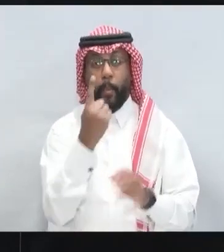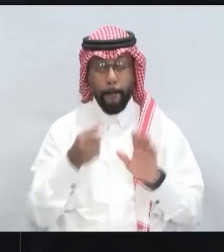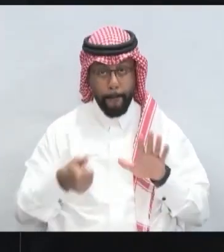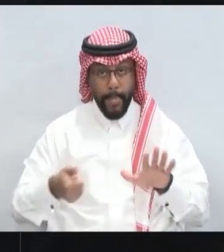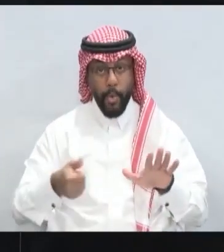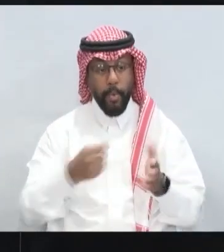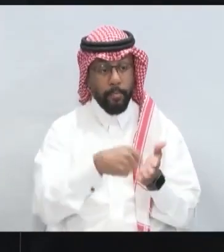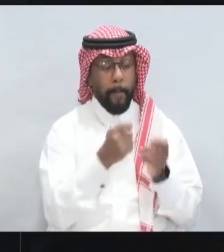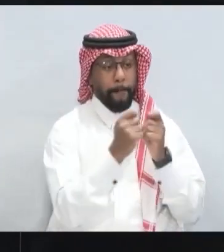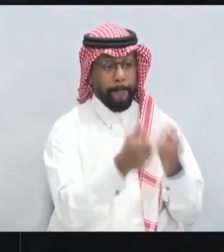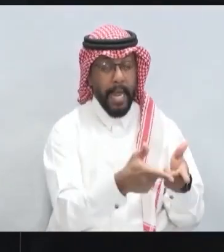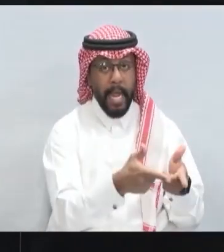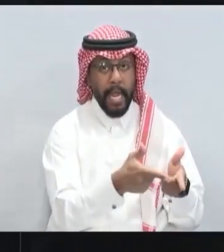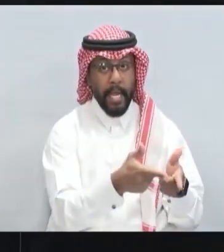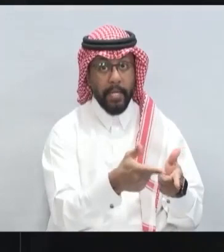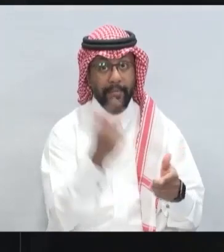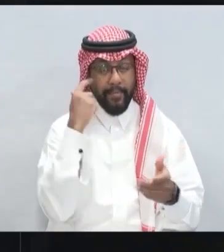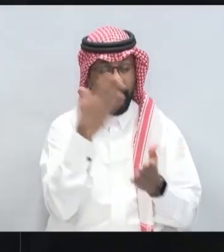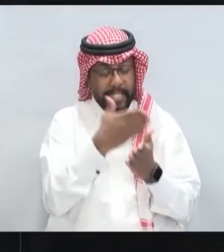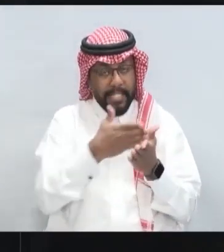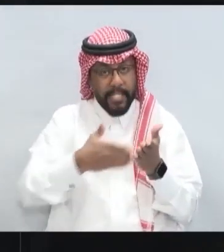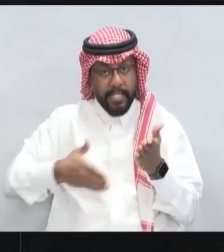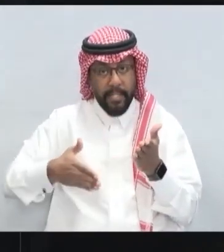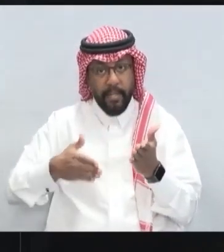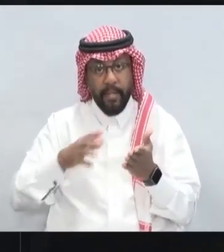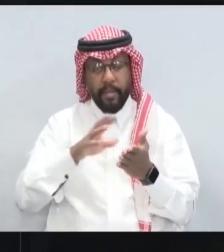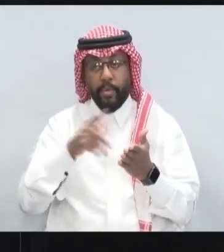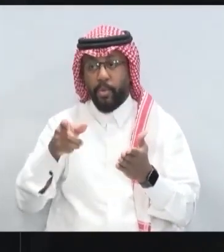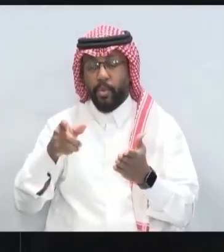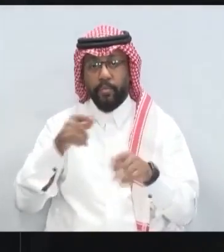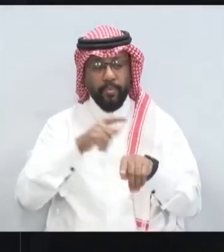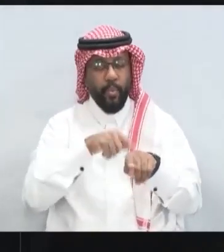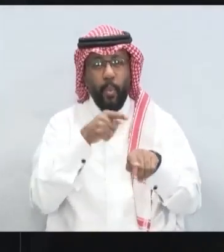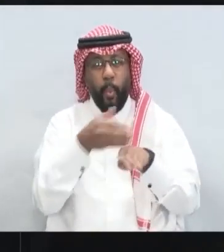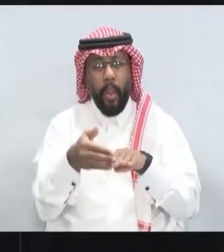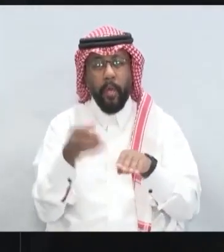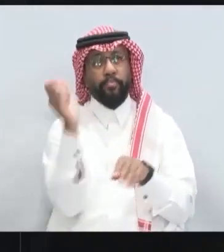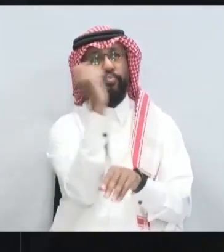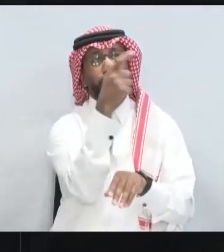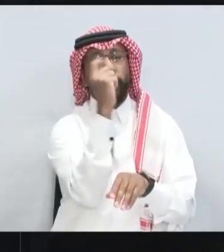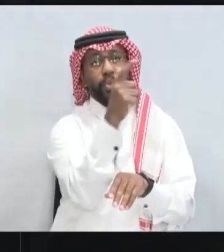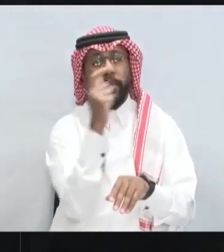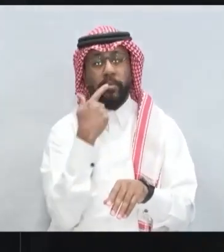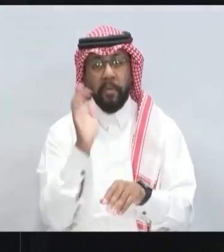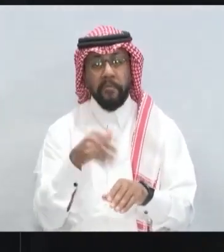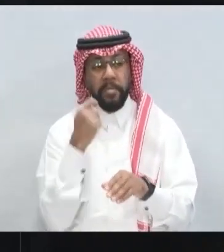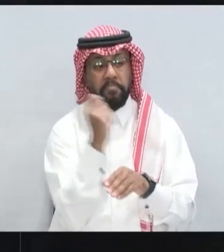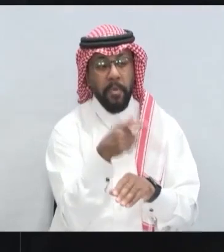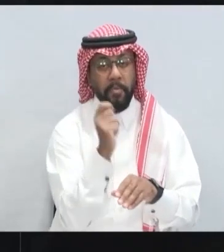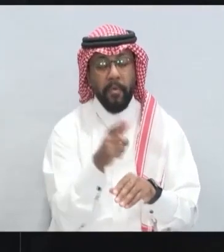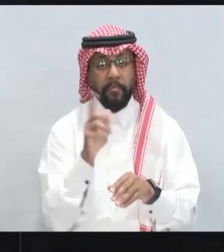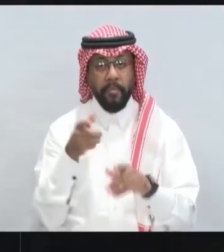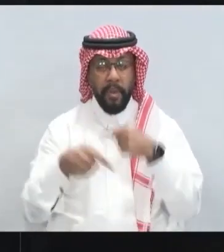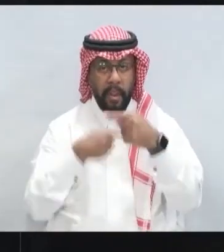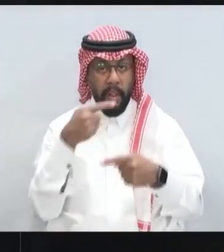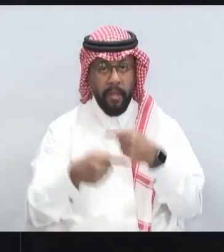مبيعات قد يكون هنالك نصف هذه المبيعات ذم مدينه بالاجل والدفع بالاجل وهو وارد كثيرا في او دائم